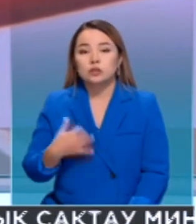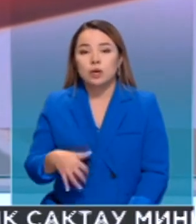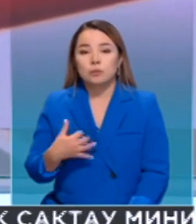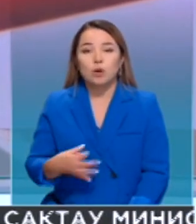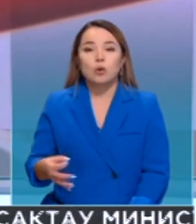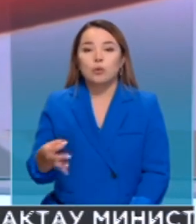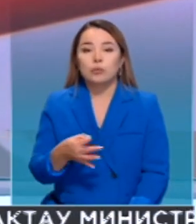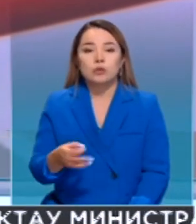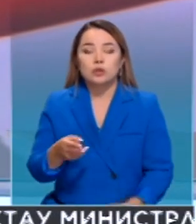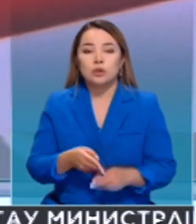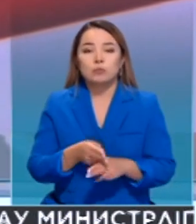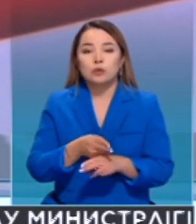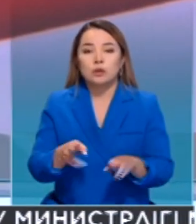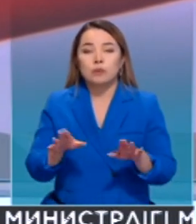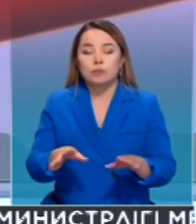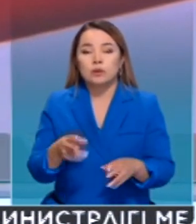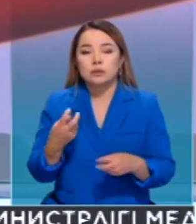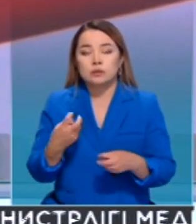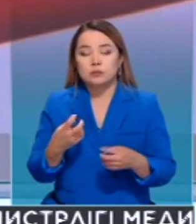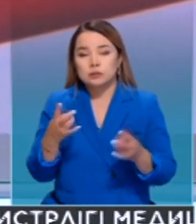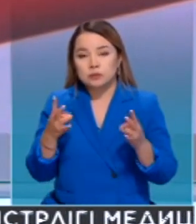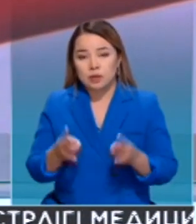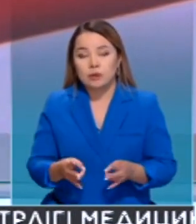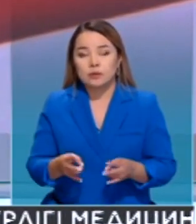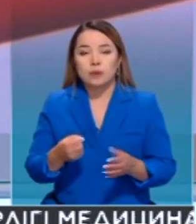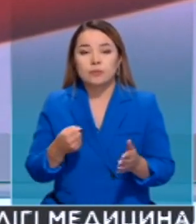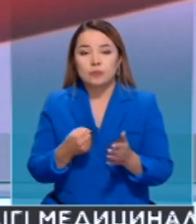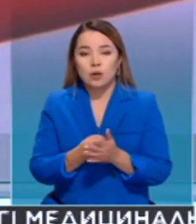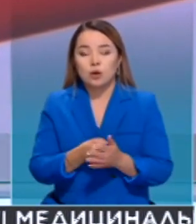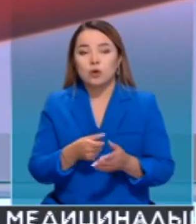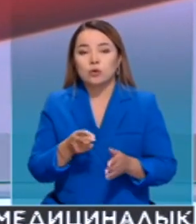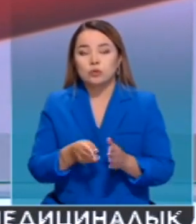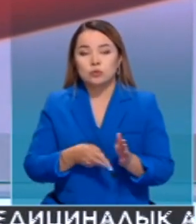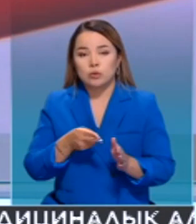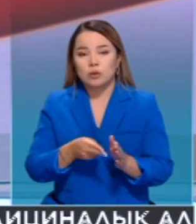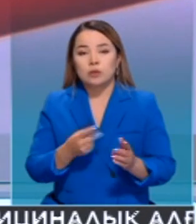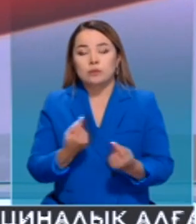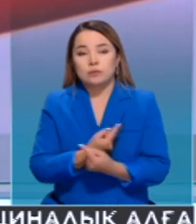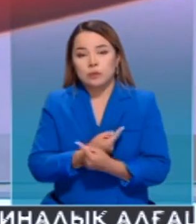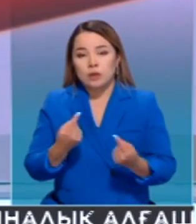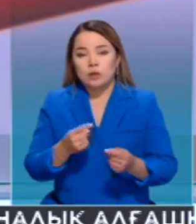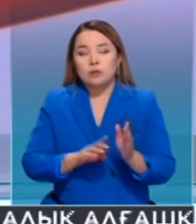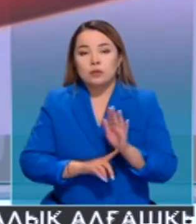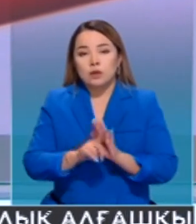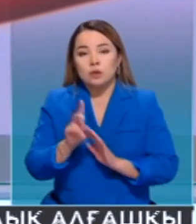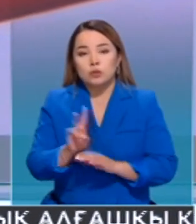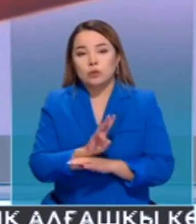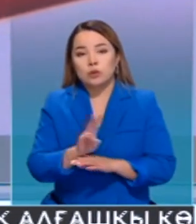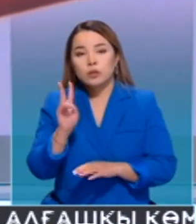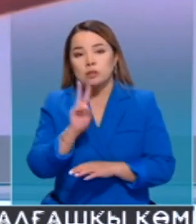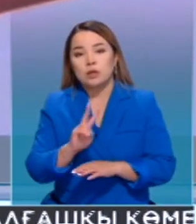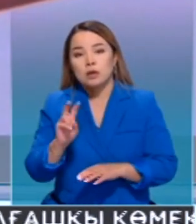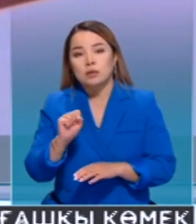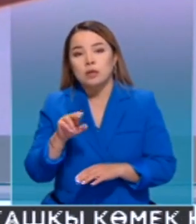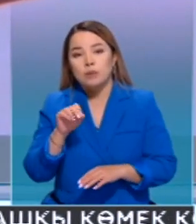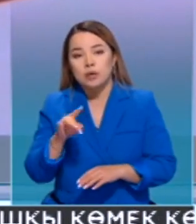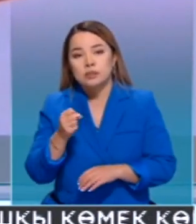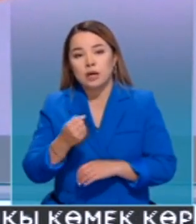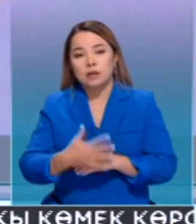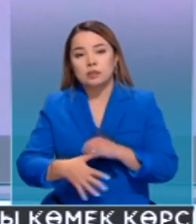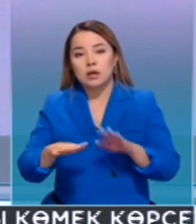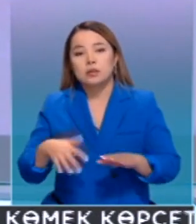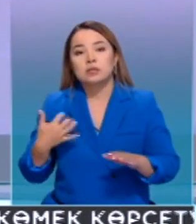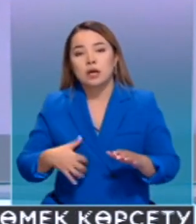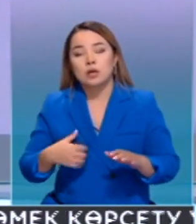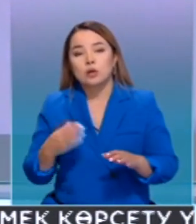Ал Жамбыл облысында темір жол бойындағы апаттан кейін жолаушылар пойызының қозғалысы реттеле бастады. Түнгі 2-лер шамасында Аспара станциясында